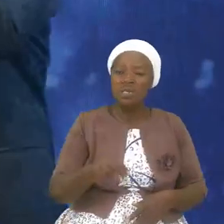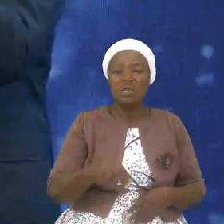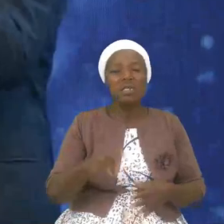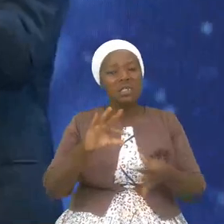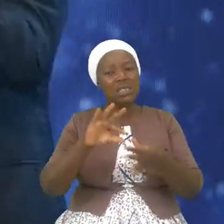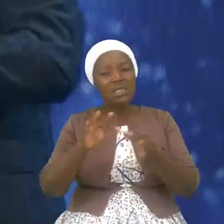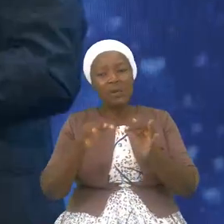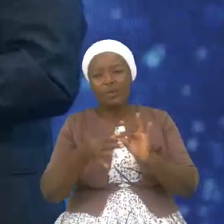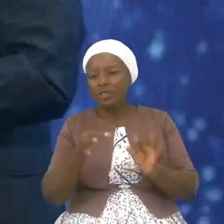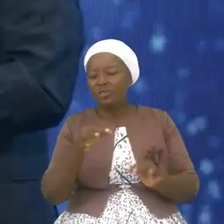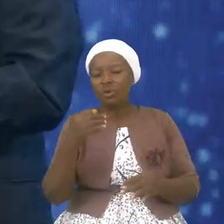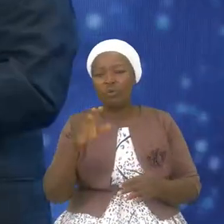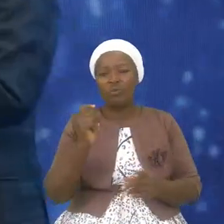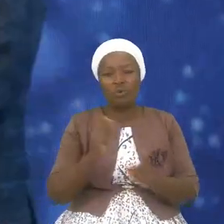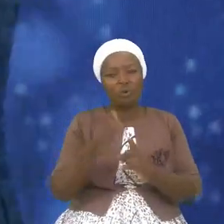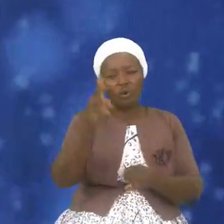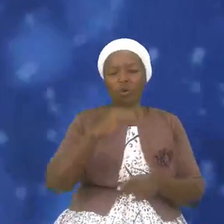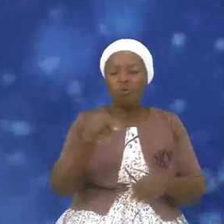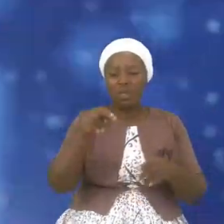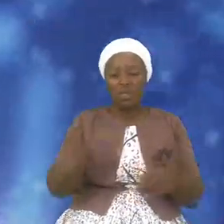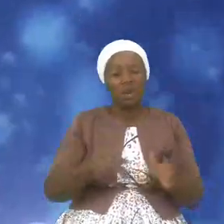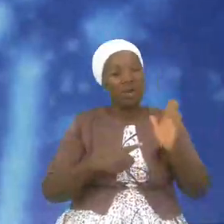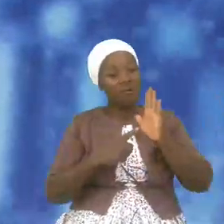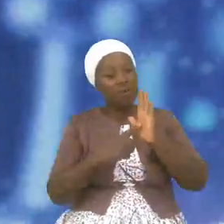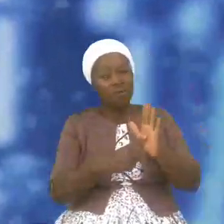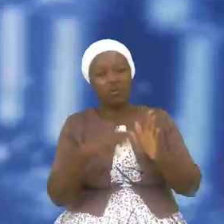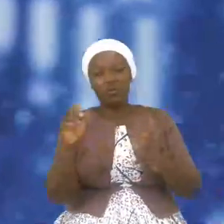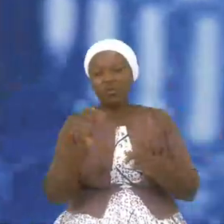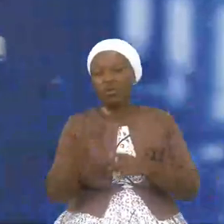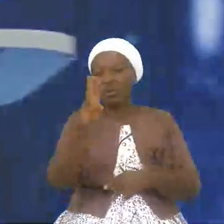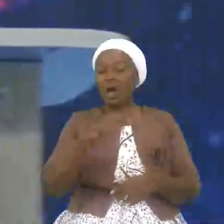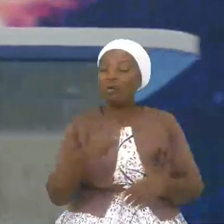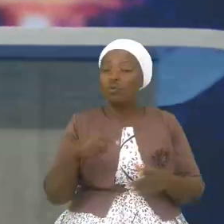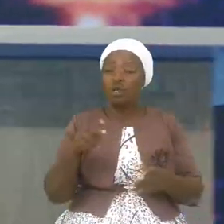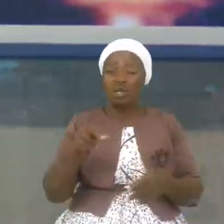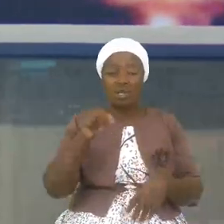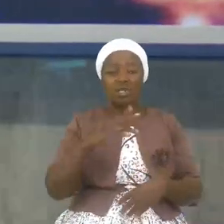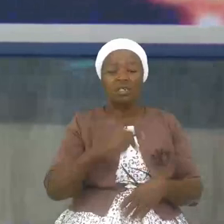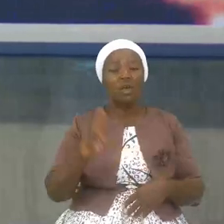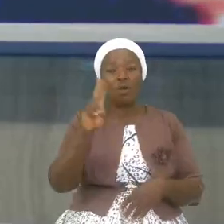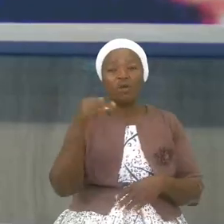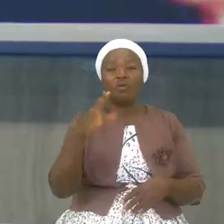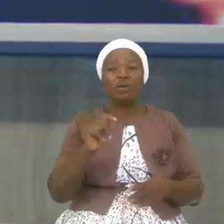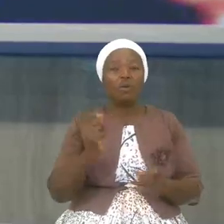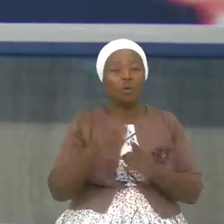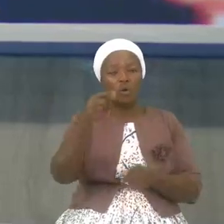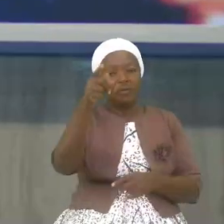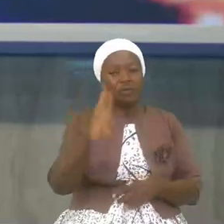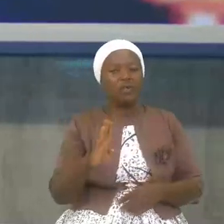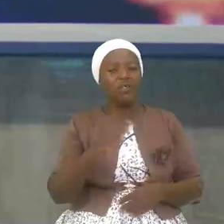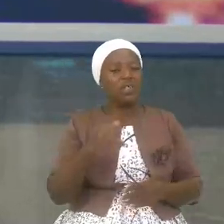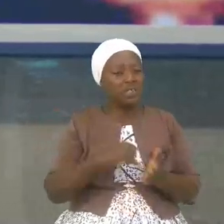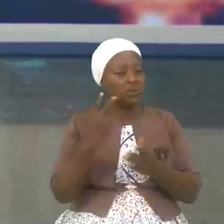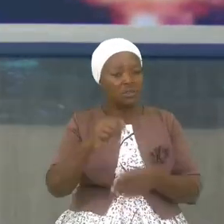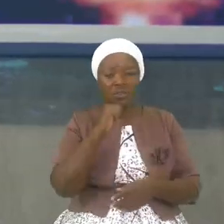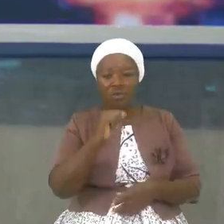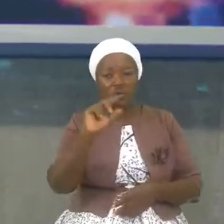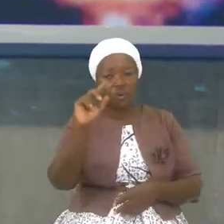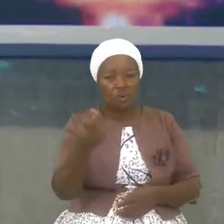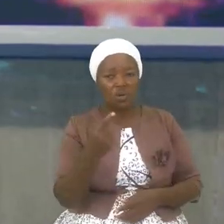de l'interprétation. Nous avons besoin de révélation. Nous avons besoin de l'application de la parole de Dieu. Ce n'était